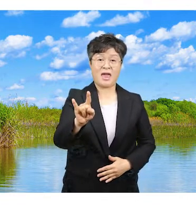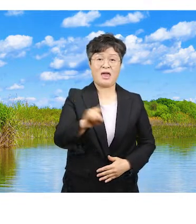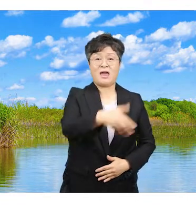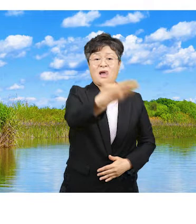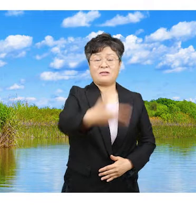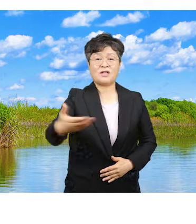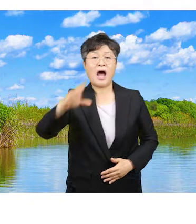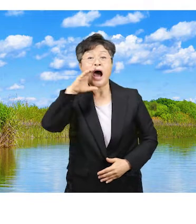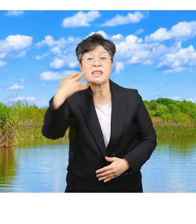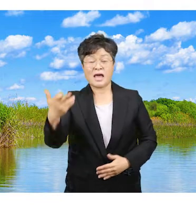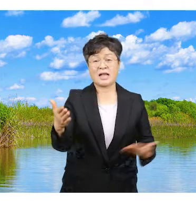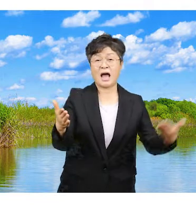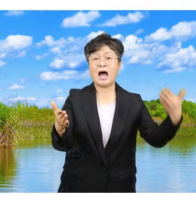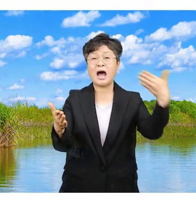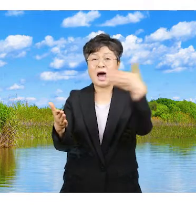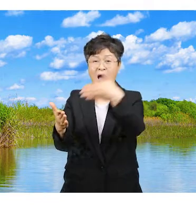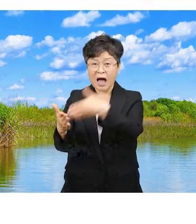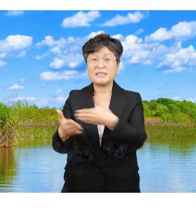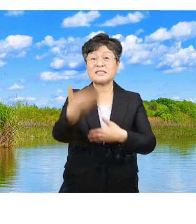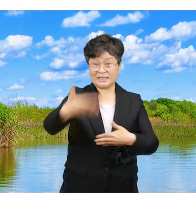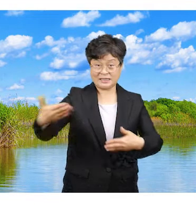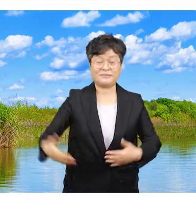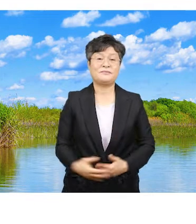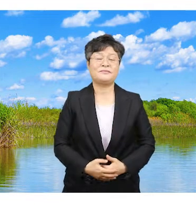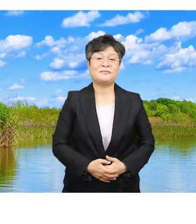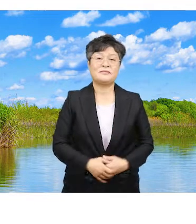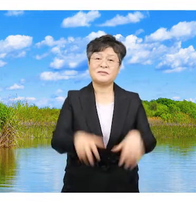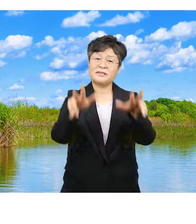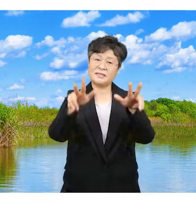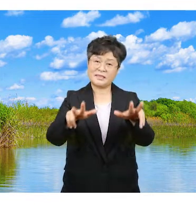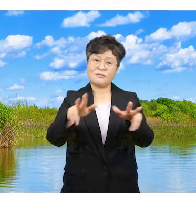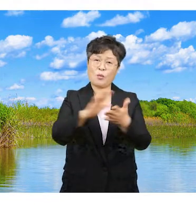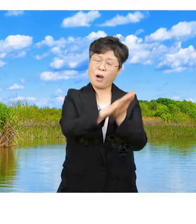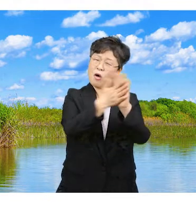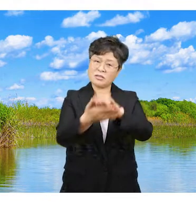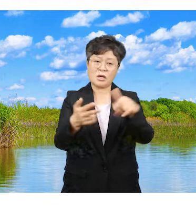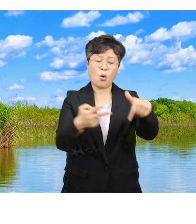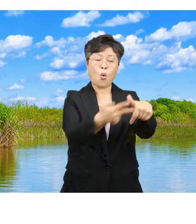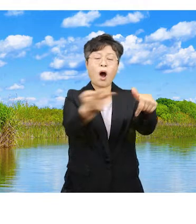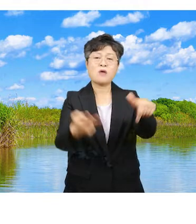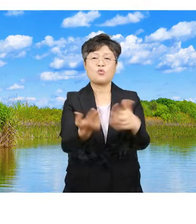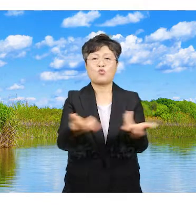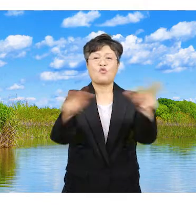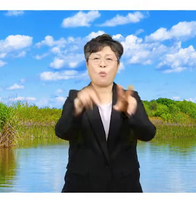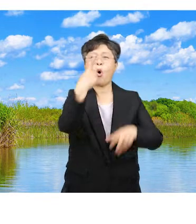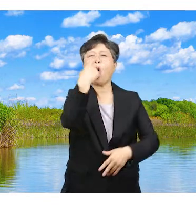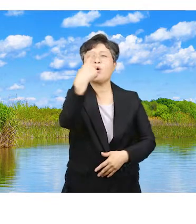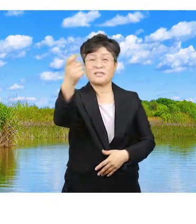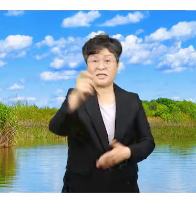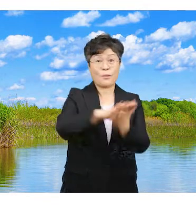아산만까지 그대로 이어져 내려가게 되었답니다. 지금은 이제 이렇게 광교 호수공원으로 멋있게 변했죠.